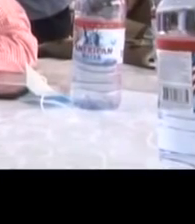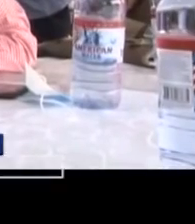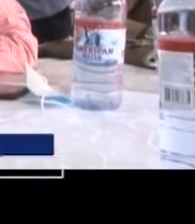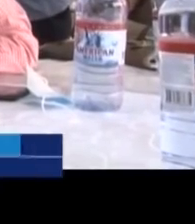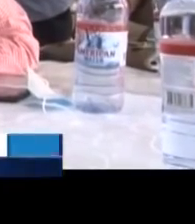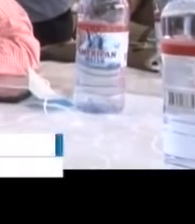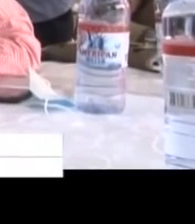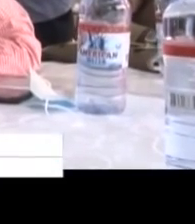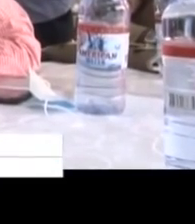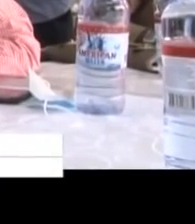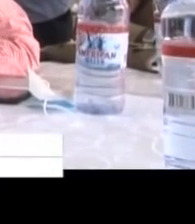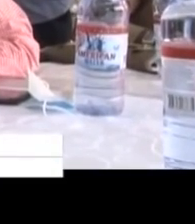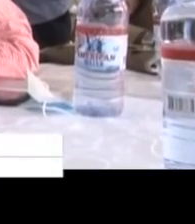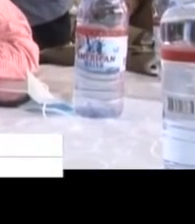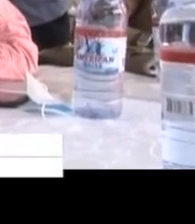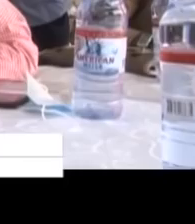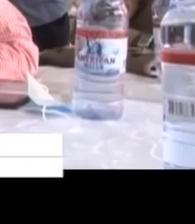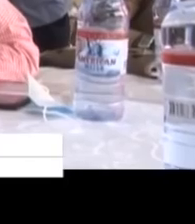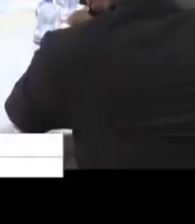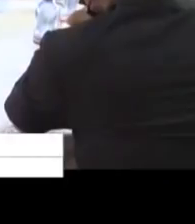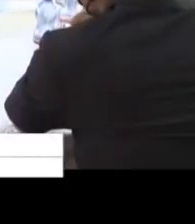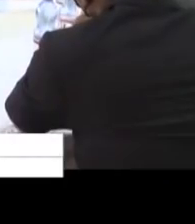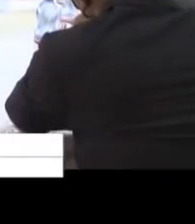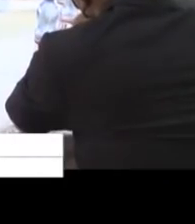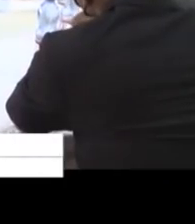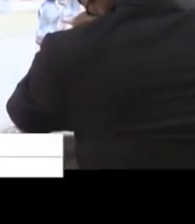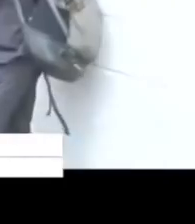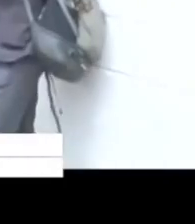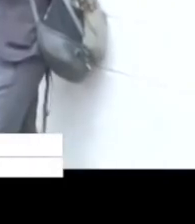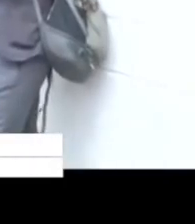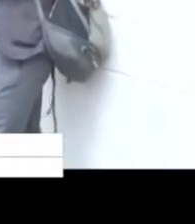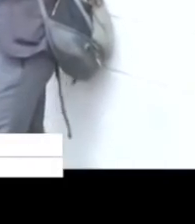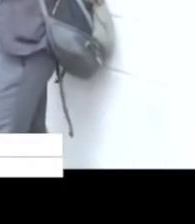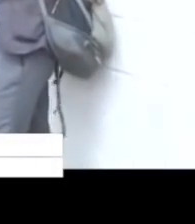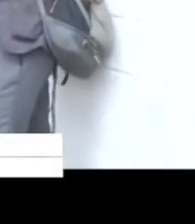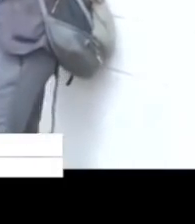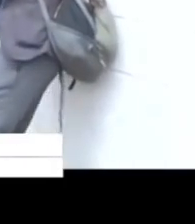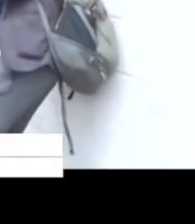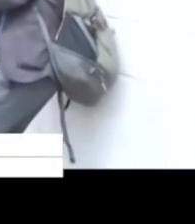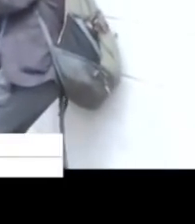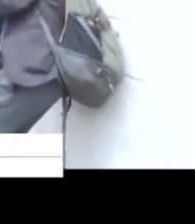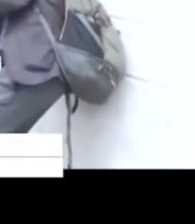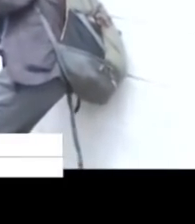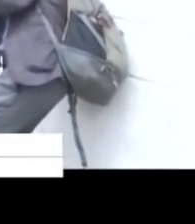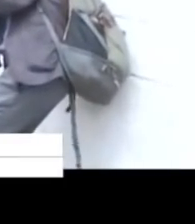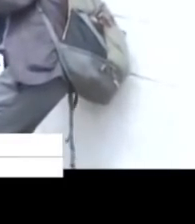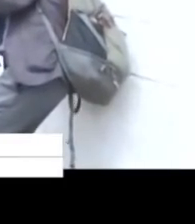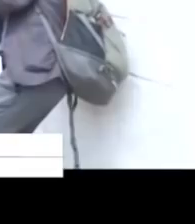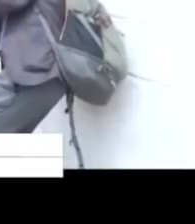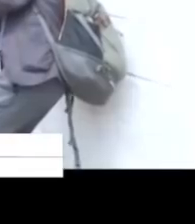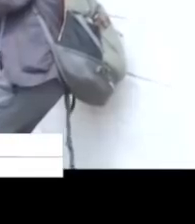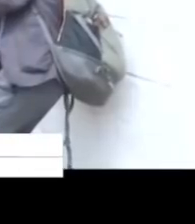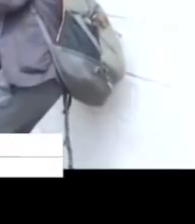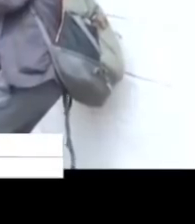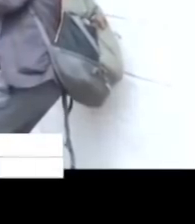nous organisons des formations mises à niveau nous constatons que s'il ya des dégâts c'est parce qu'elle la plupart d'entre eux n'ont aujourd'hui mais respectez pas